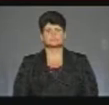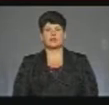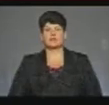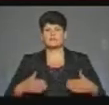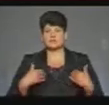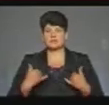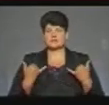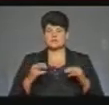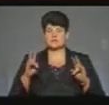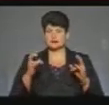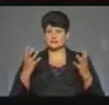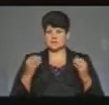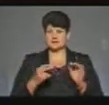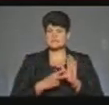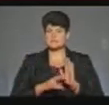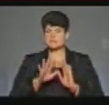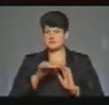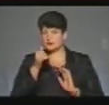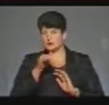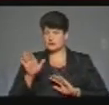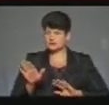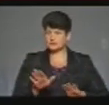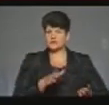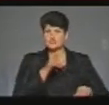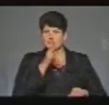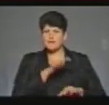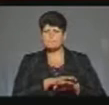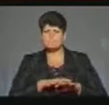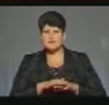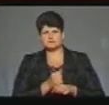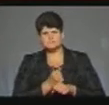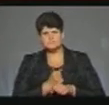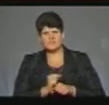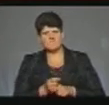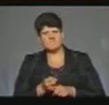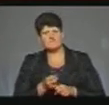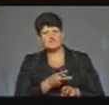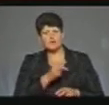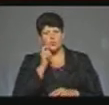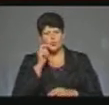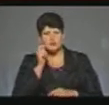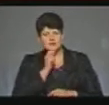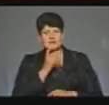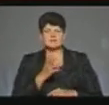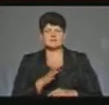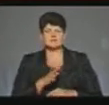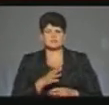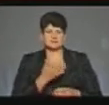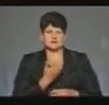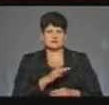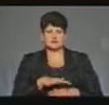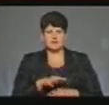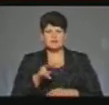Вітаю вас в ефірі «Тема дня». 75 років минуло з часу масового і примусового виселення українців з етнічних територій. А